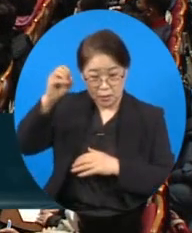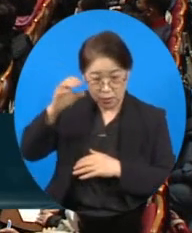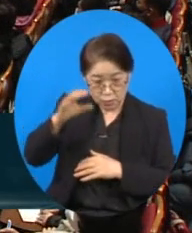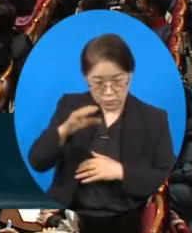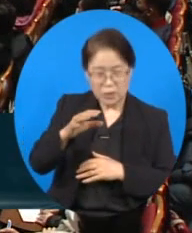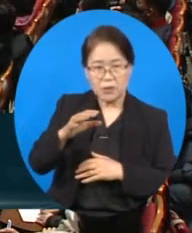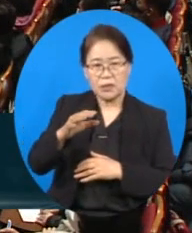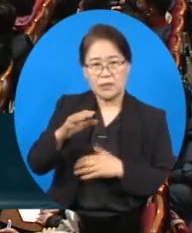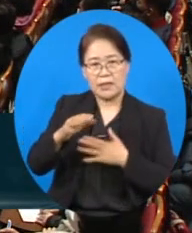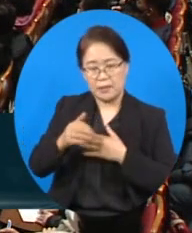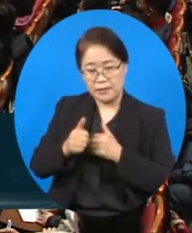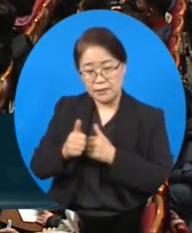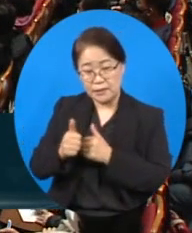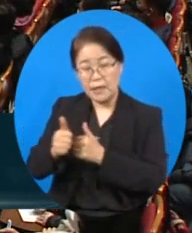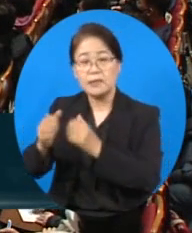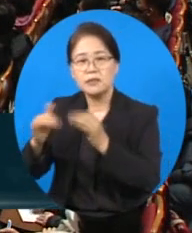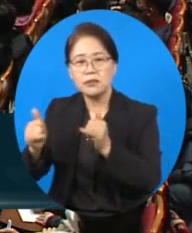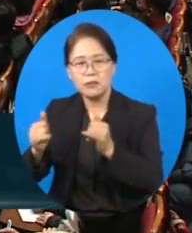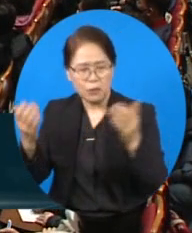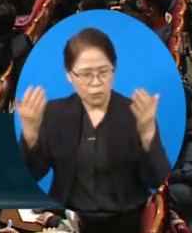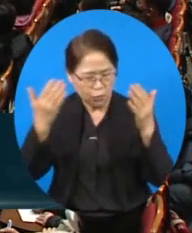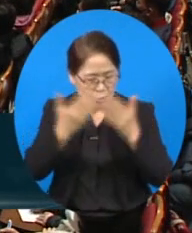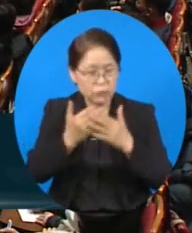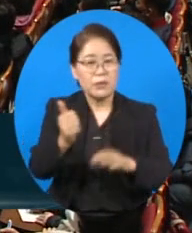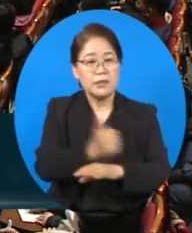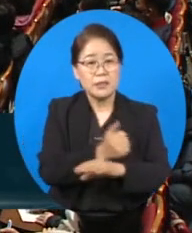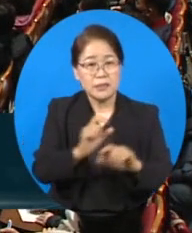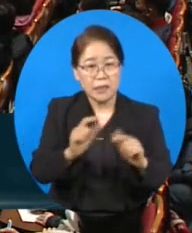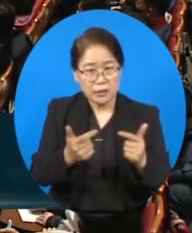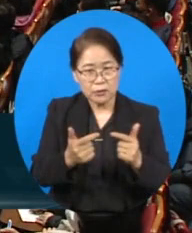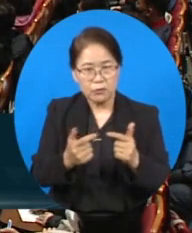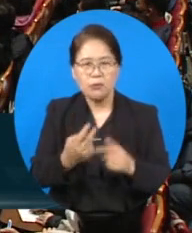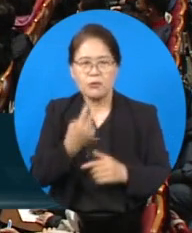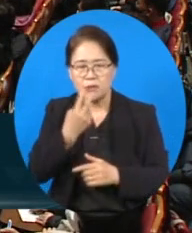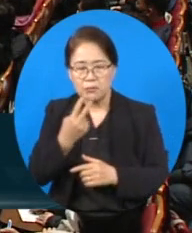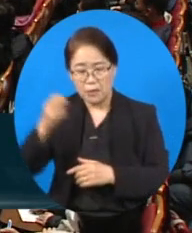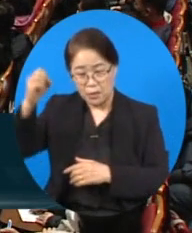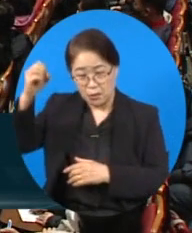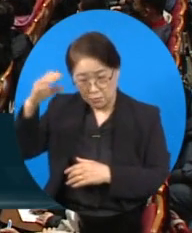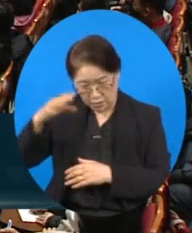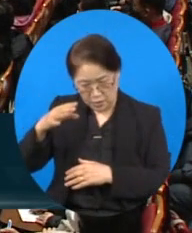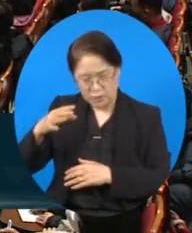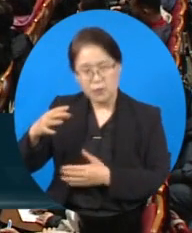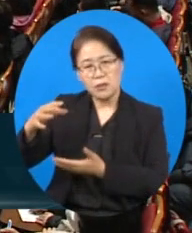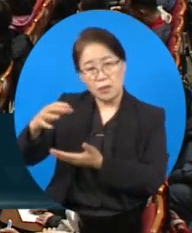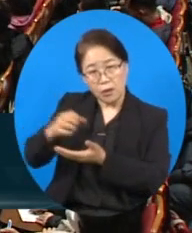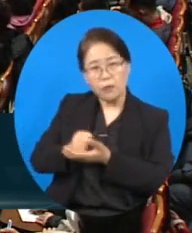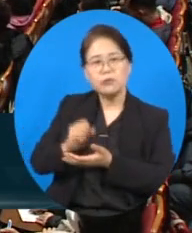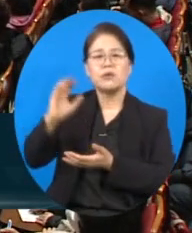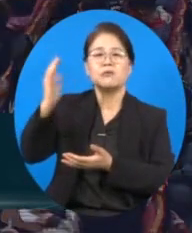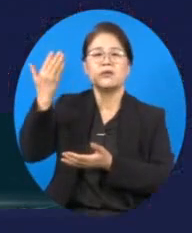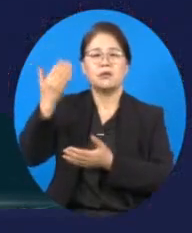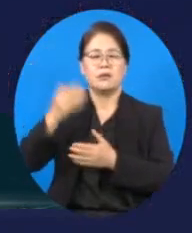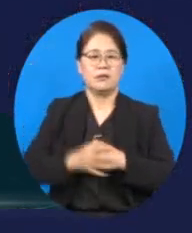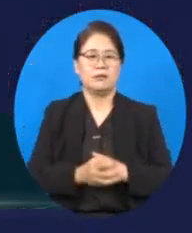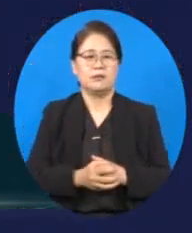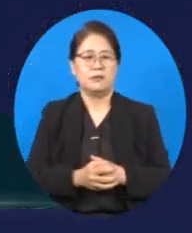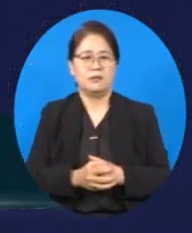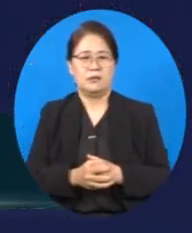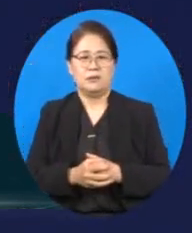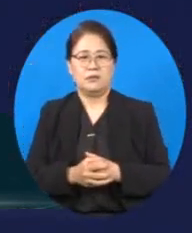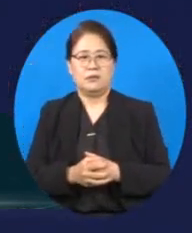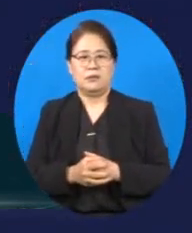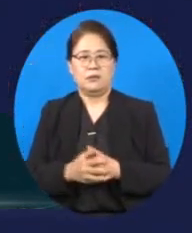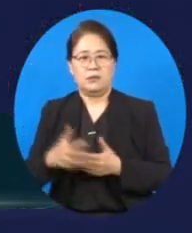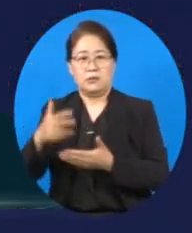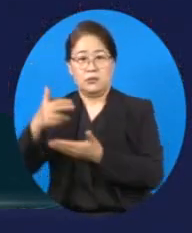나를 따르는 자는 어둠에 다니지 아니하고 생명의 빛을 얻으리라 주님께서 세상의 빛으로